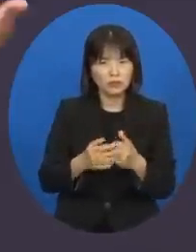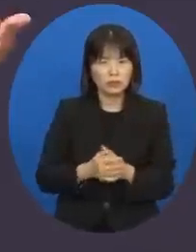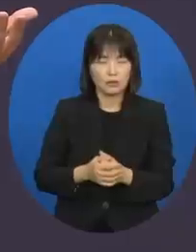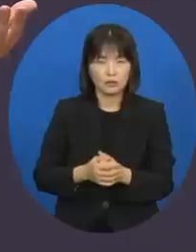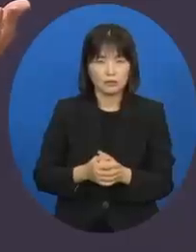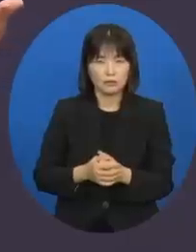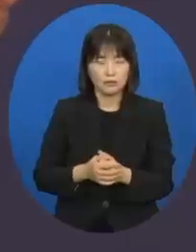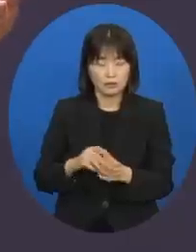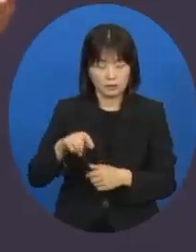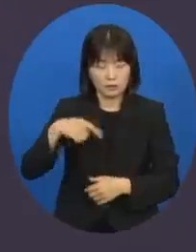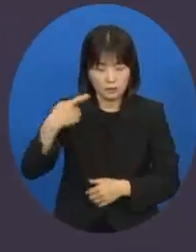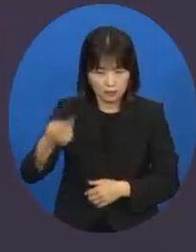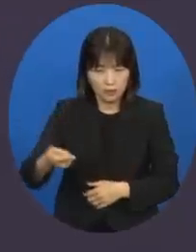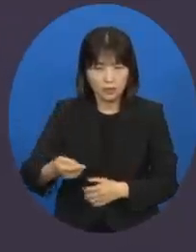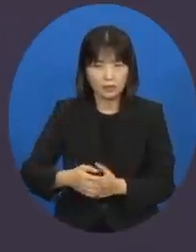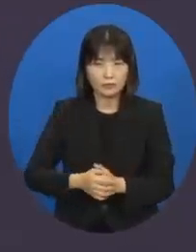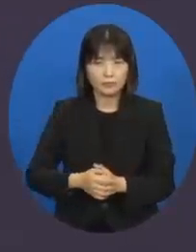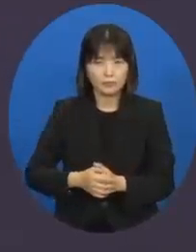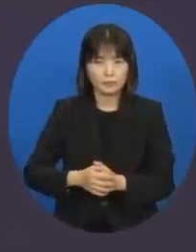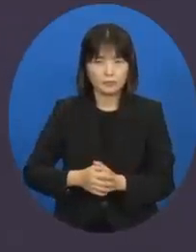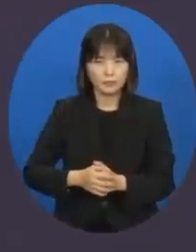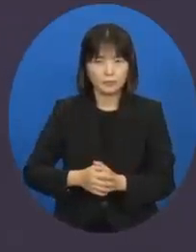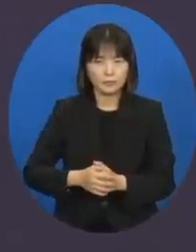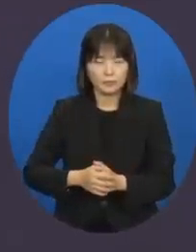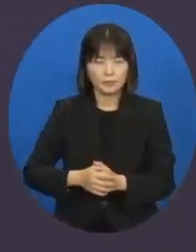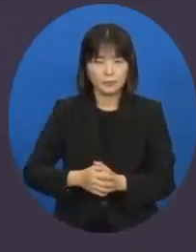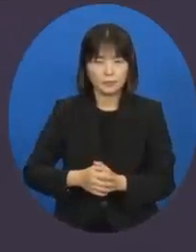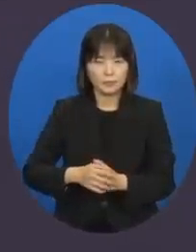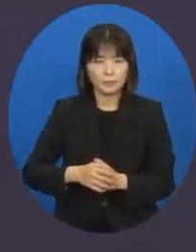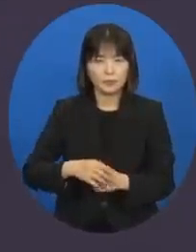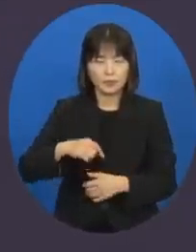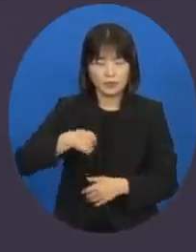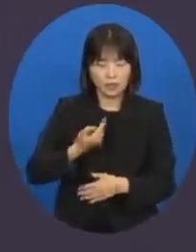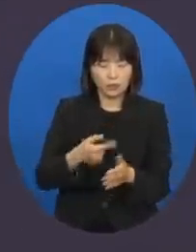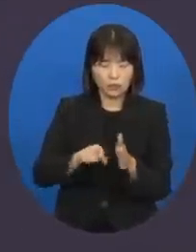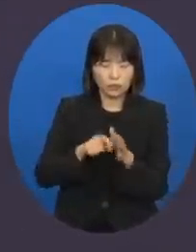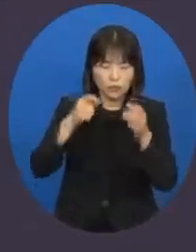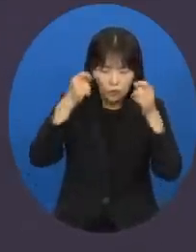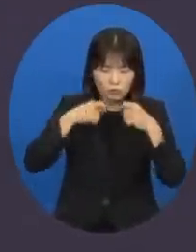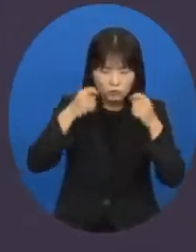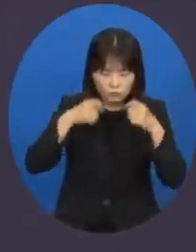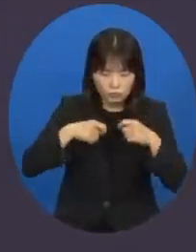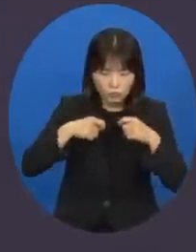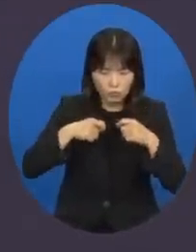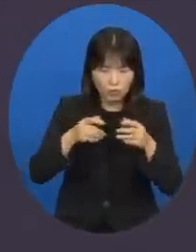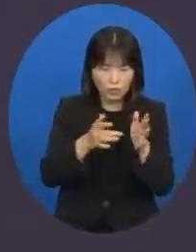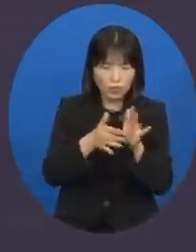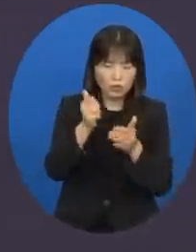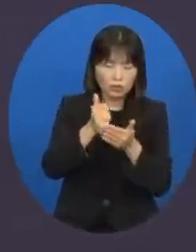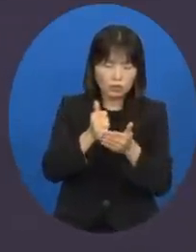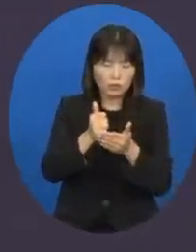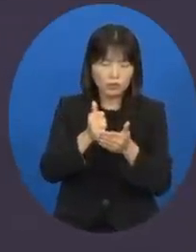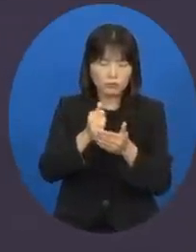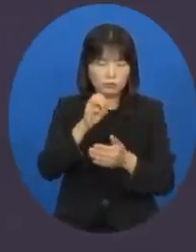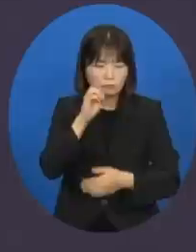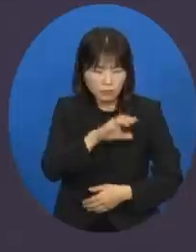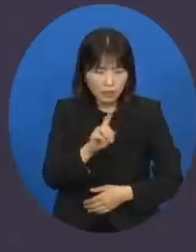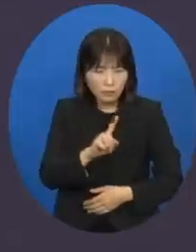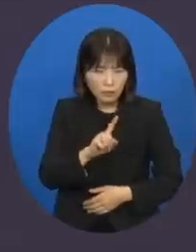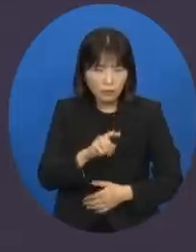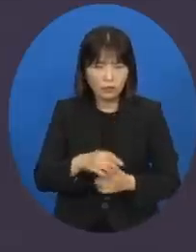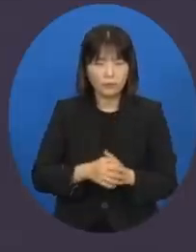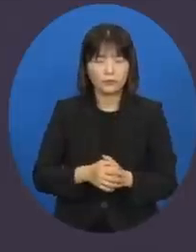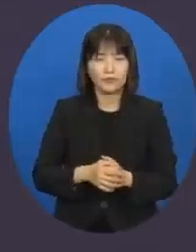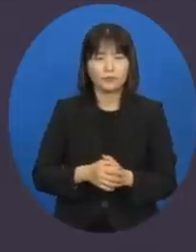더 넘어가서 자신을 위해서 우는데요. 이 예수라는 자가 오히려 이런 얘기를 하는 거예요. 예수께서 돌이켜